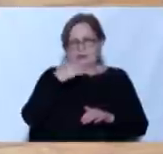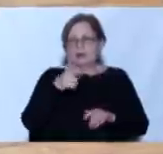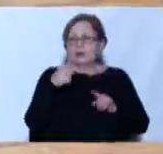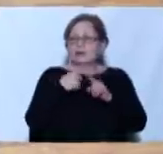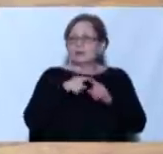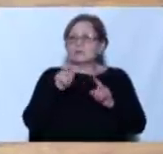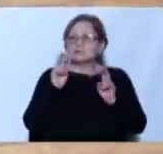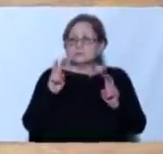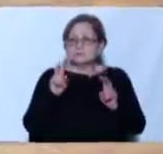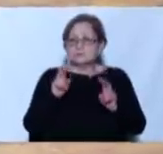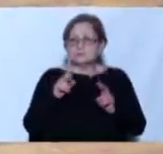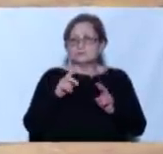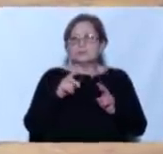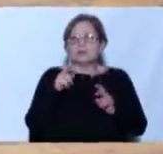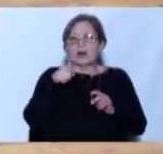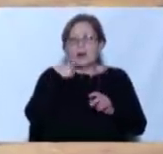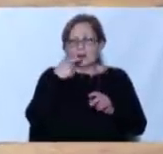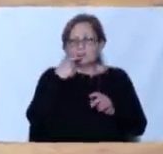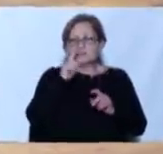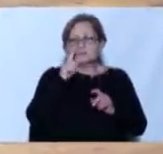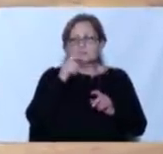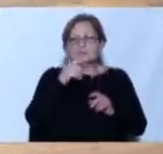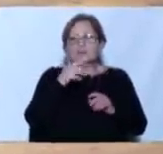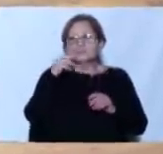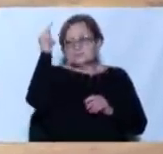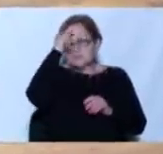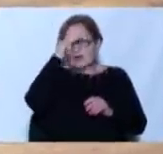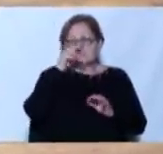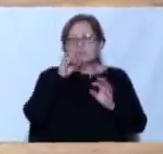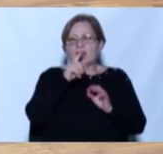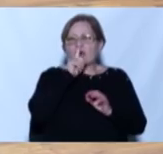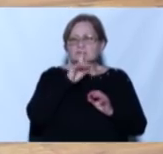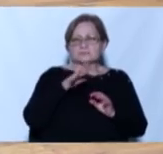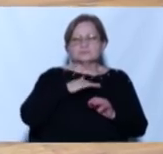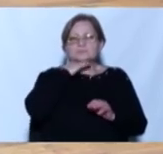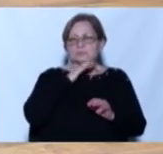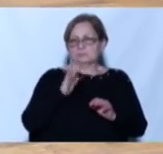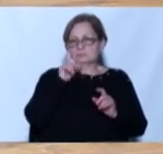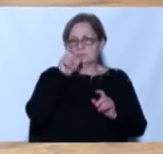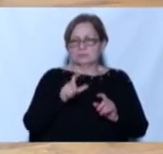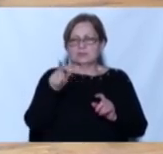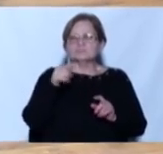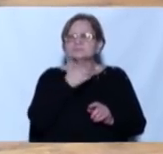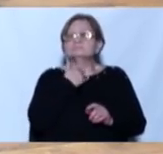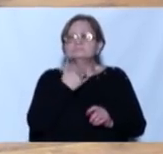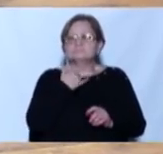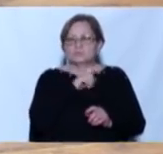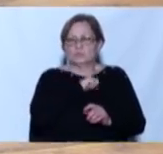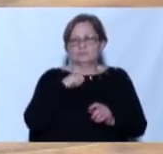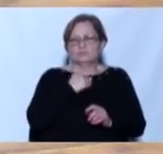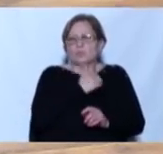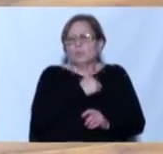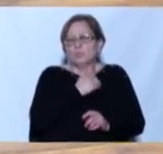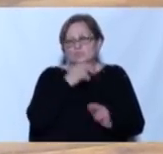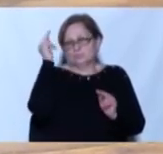სწავლის მიმართ. ის ხედავდა რა უკიდოგანოც სწავლა იყო და ეს იყო ადამიანი, რომელიც იყო მიდრეკილი სწავლისკენ. შემთხვევითი არ არის, შემდეგ როდესაც